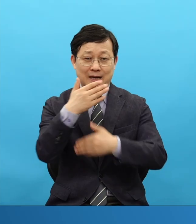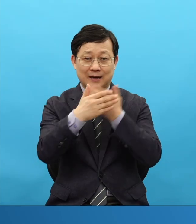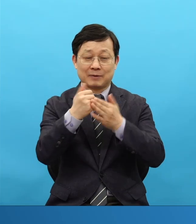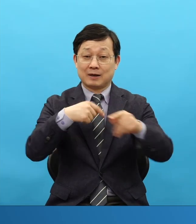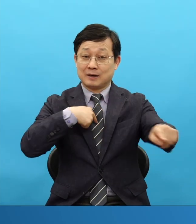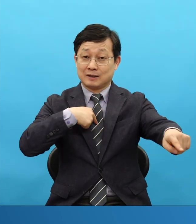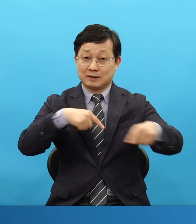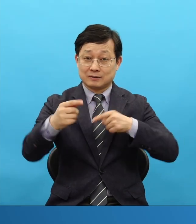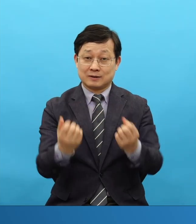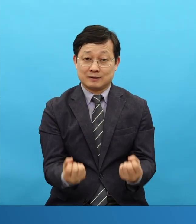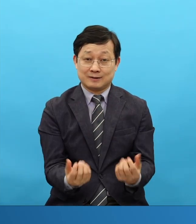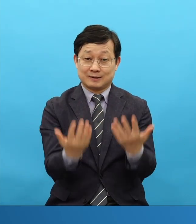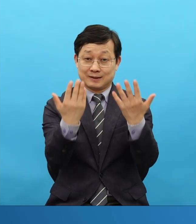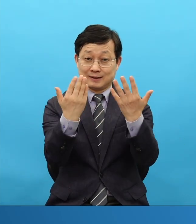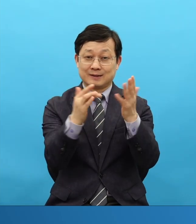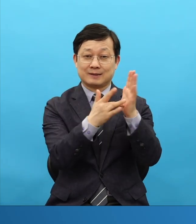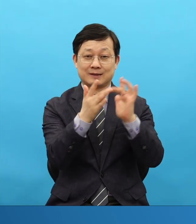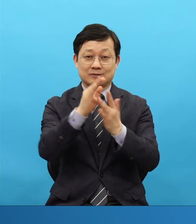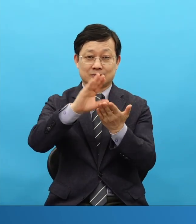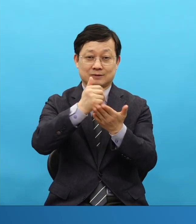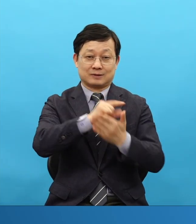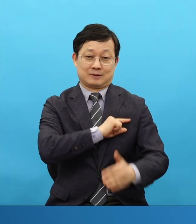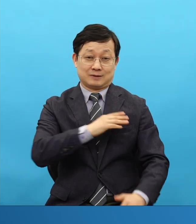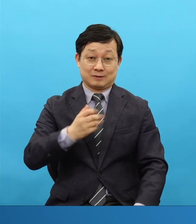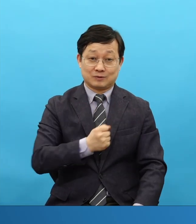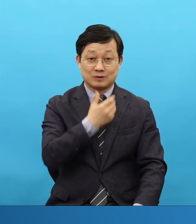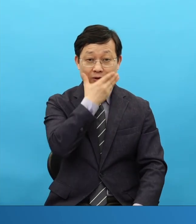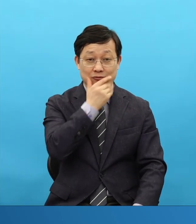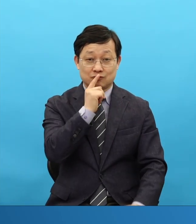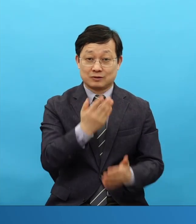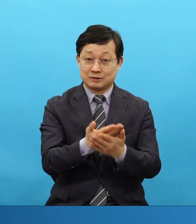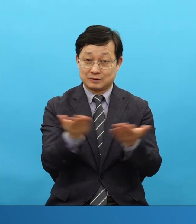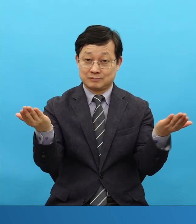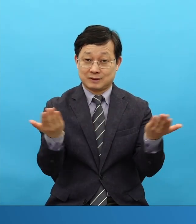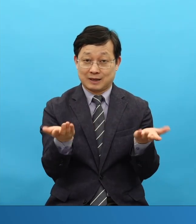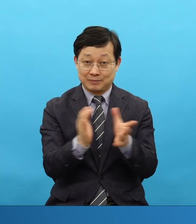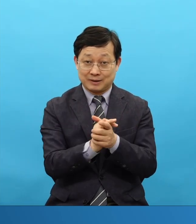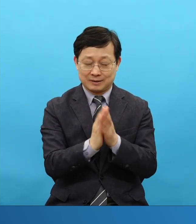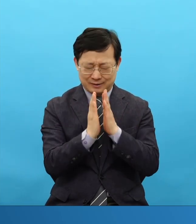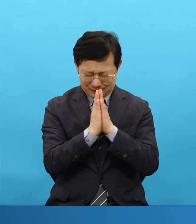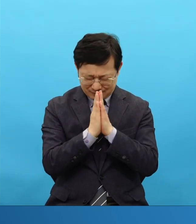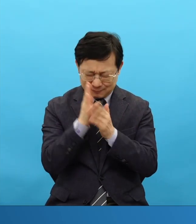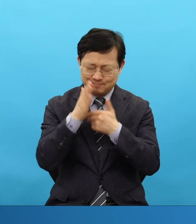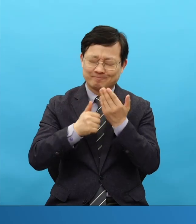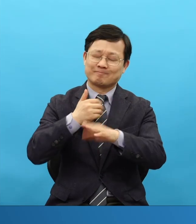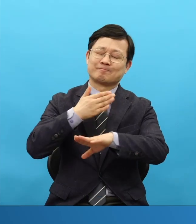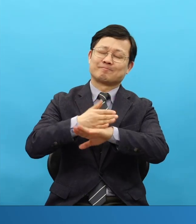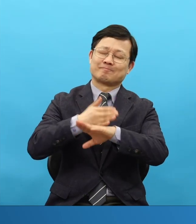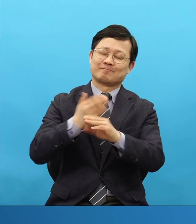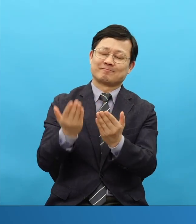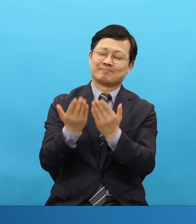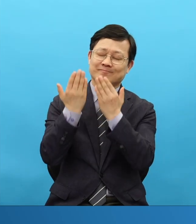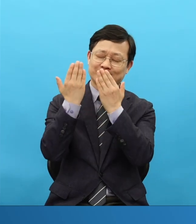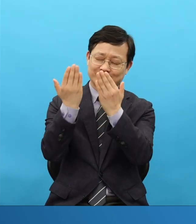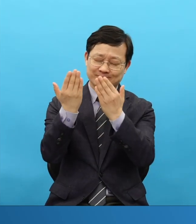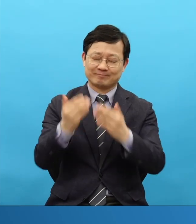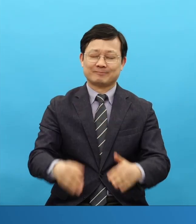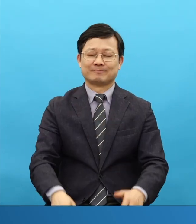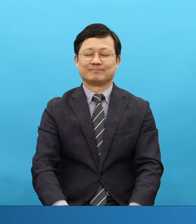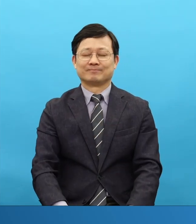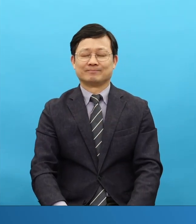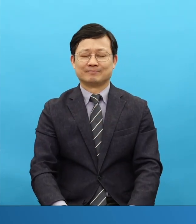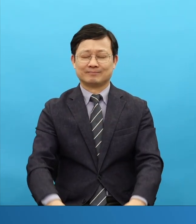일어나기를 주 예수 이름으로 축복합니다. 愿各位在24祷告当中， 기도하겠습니다. 一切得到恢 하나님께 复， 감사드립니다. 向神献上感